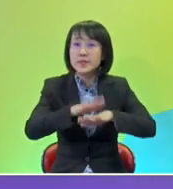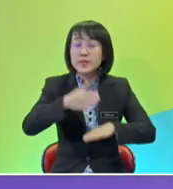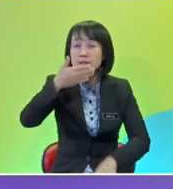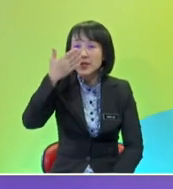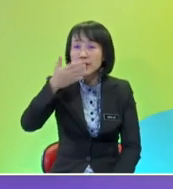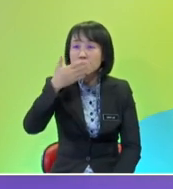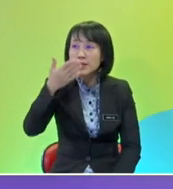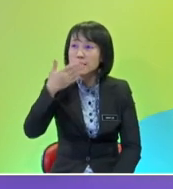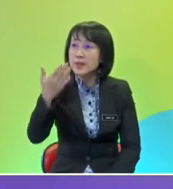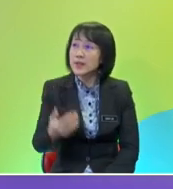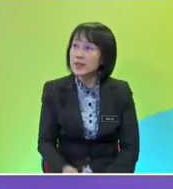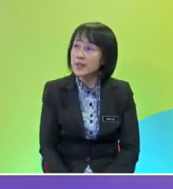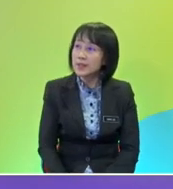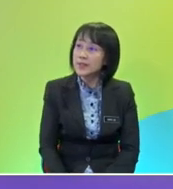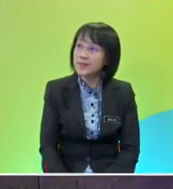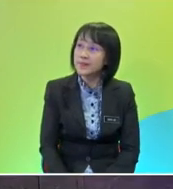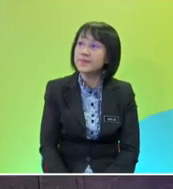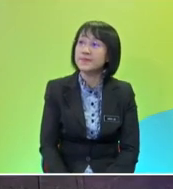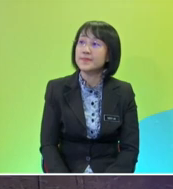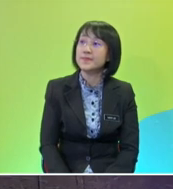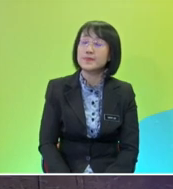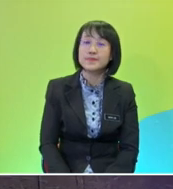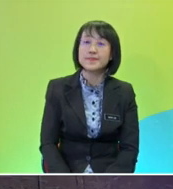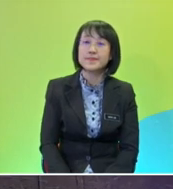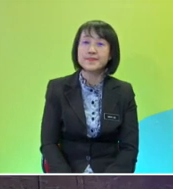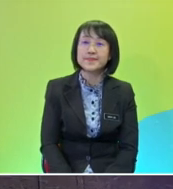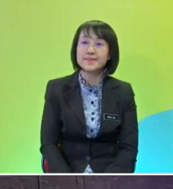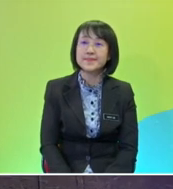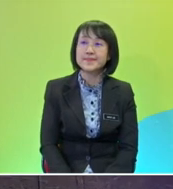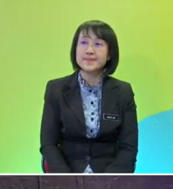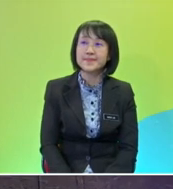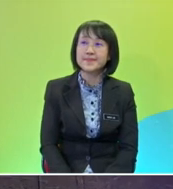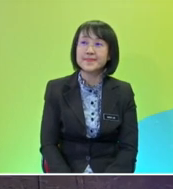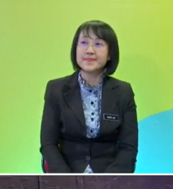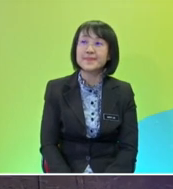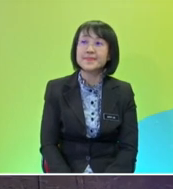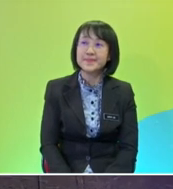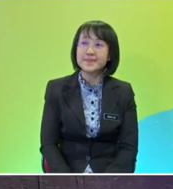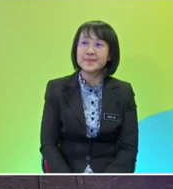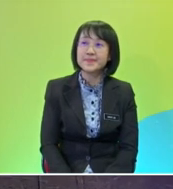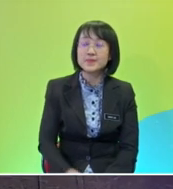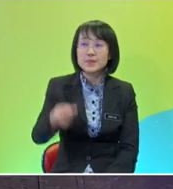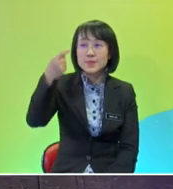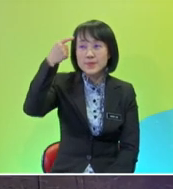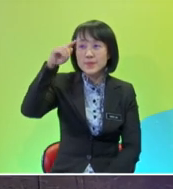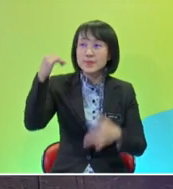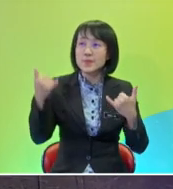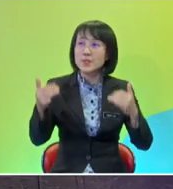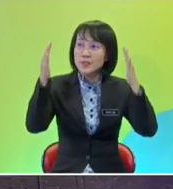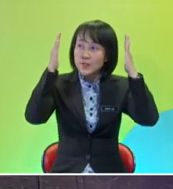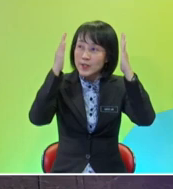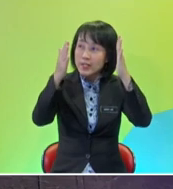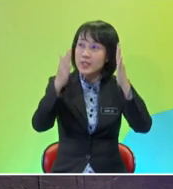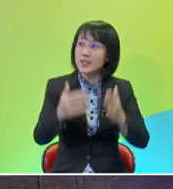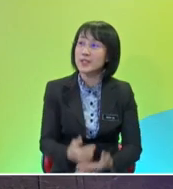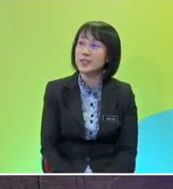berunsurkan bunga-bungaan. Baiklah cikgu. Okey, kalau macam tu kan cikgu, bagi segmen ini kita nak fokus kepada apa cikgu?